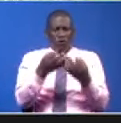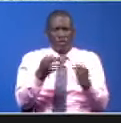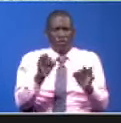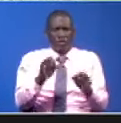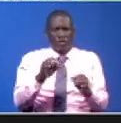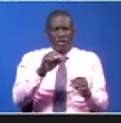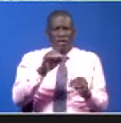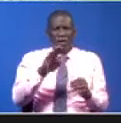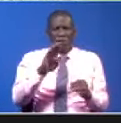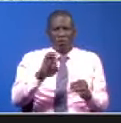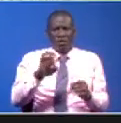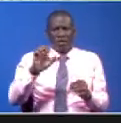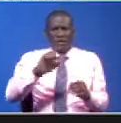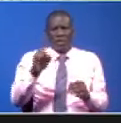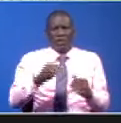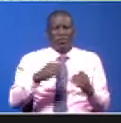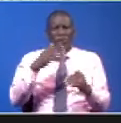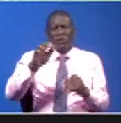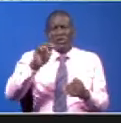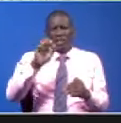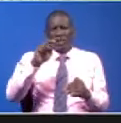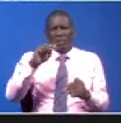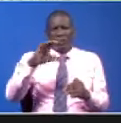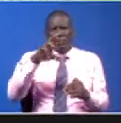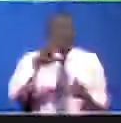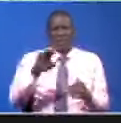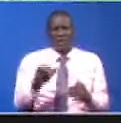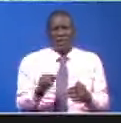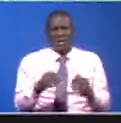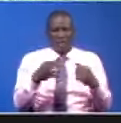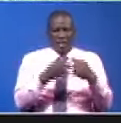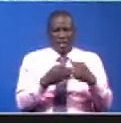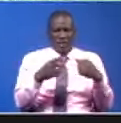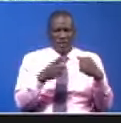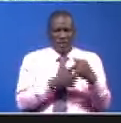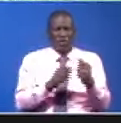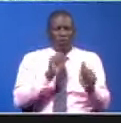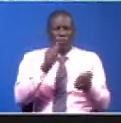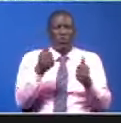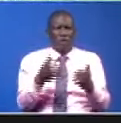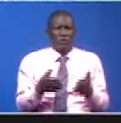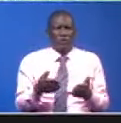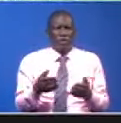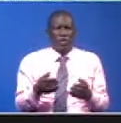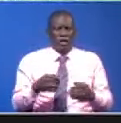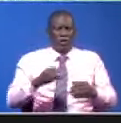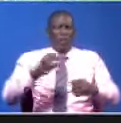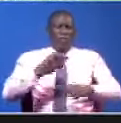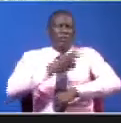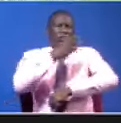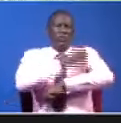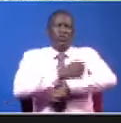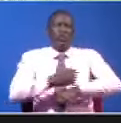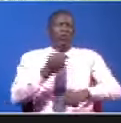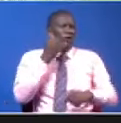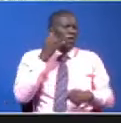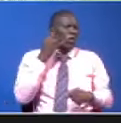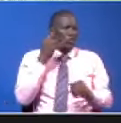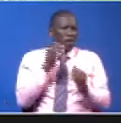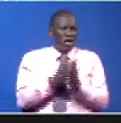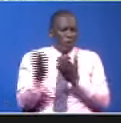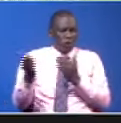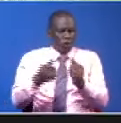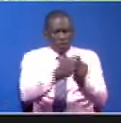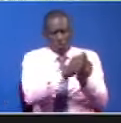baada ya kuinyuka Cambridge Sharks mabao 8-6. Mashindano hayo yaliandaliwa katika shule ya upili ya wasichana Nakuru na